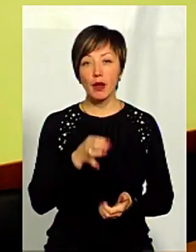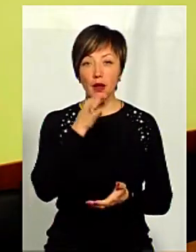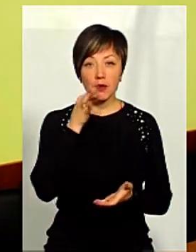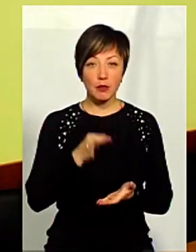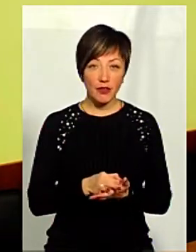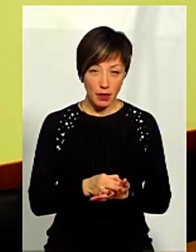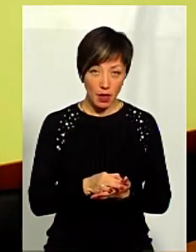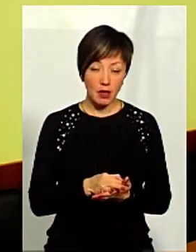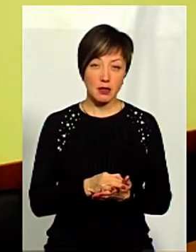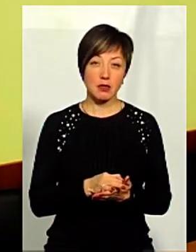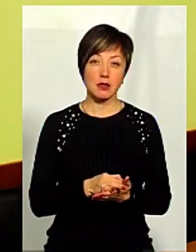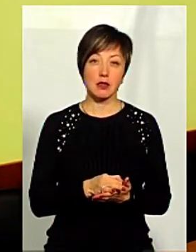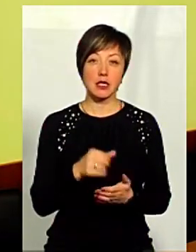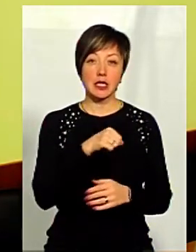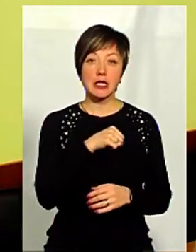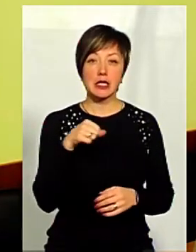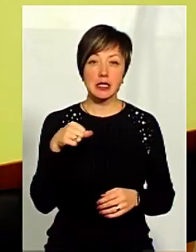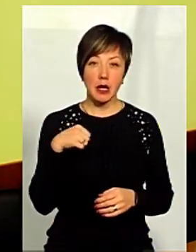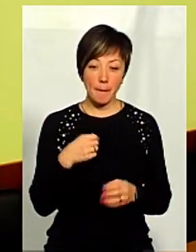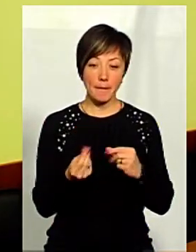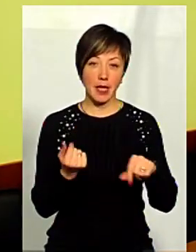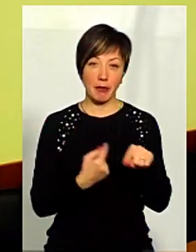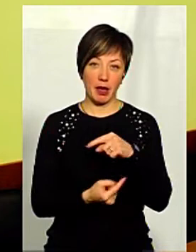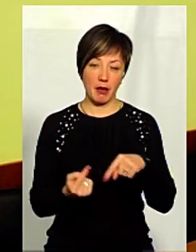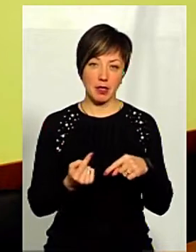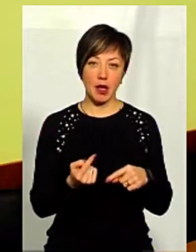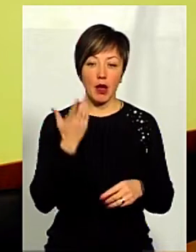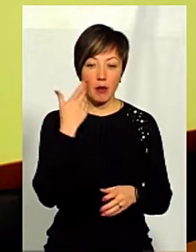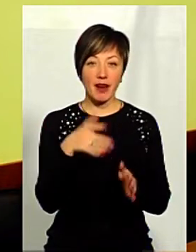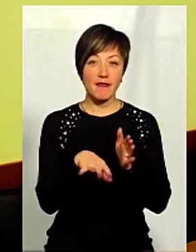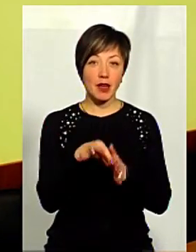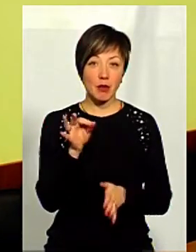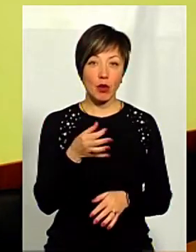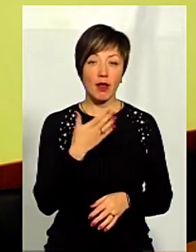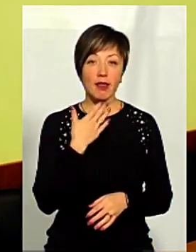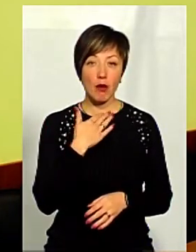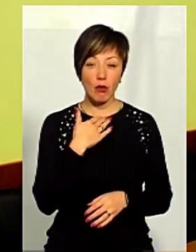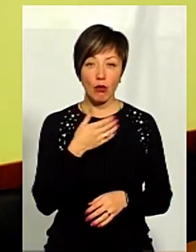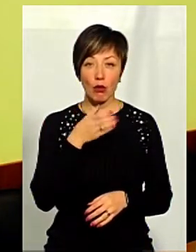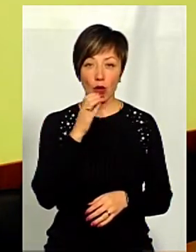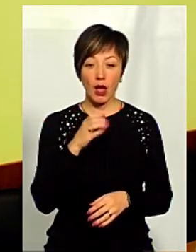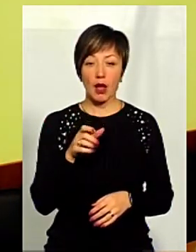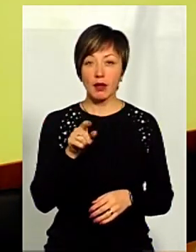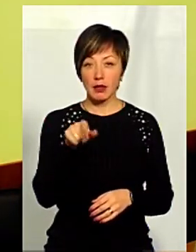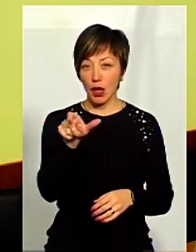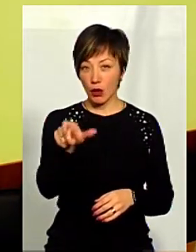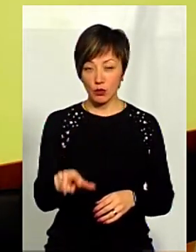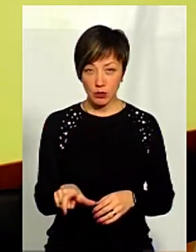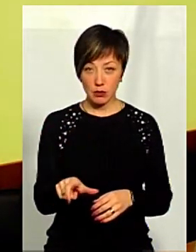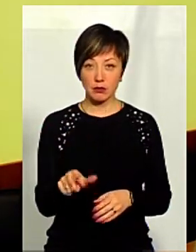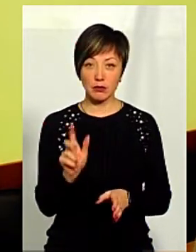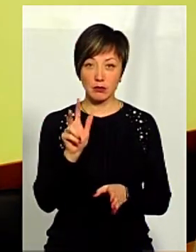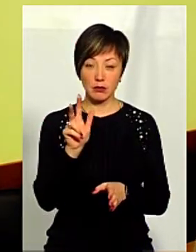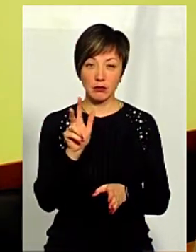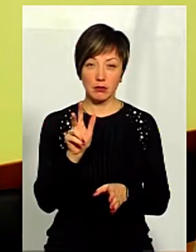відповідальність несе сам оператор ринку. При виборі напою на самого споживача безпосередньо